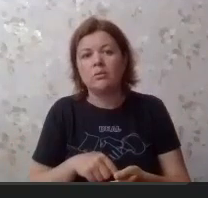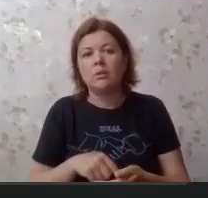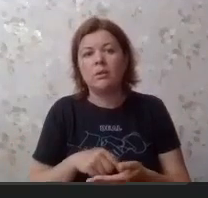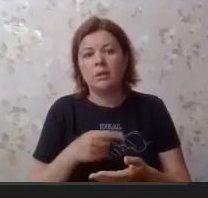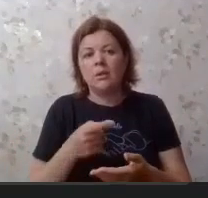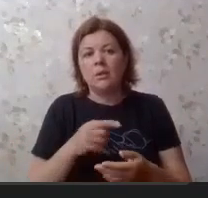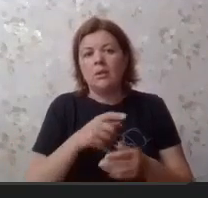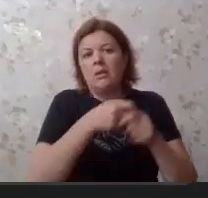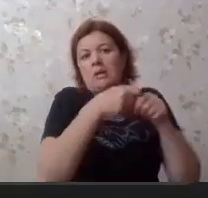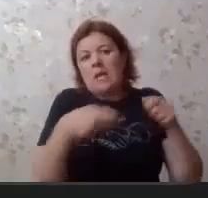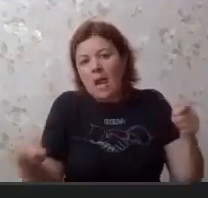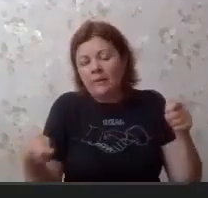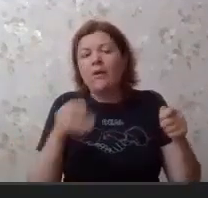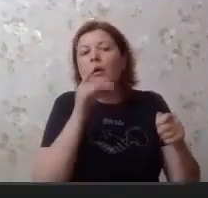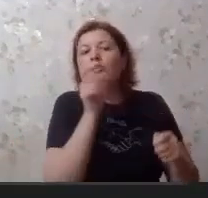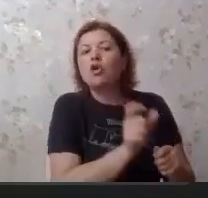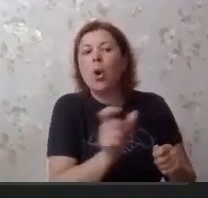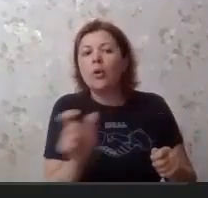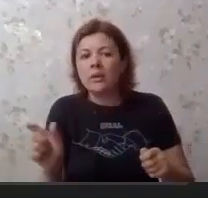затягивает сроки с перечислением